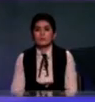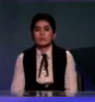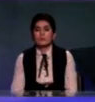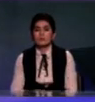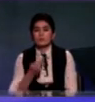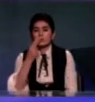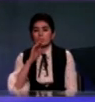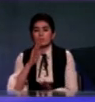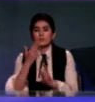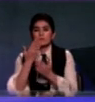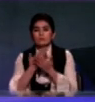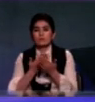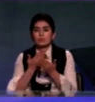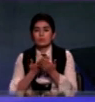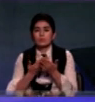Показано на примере